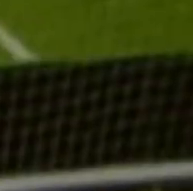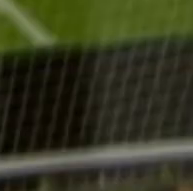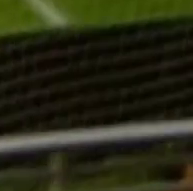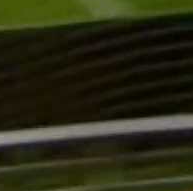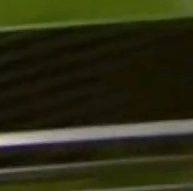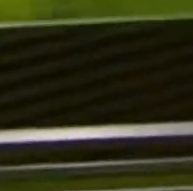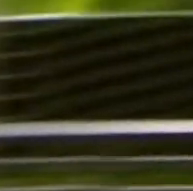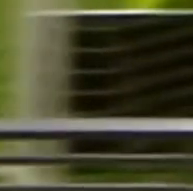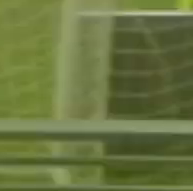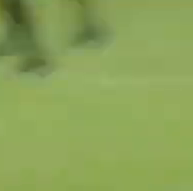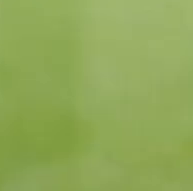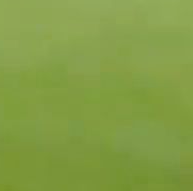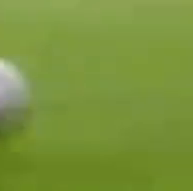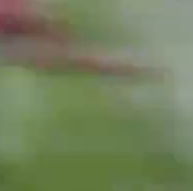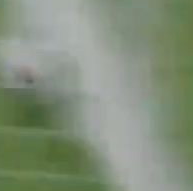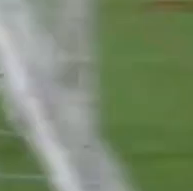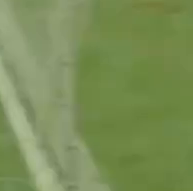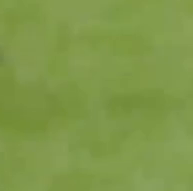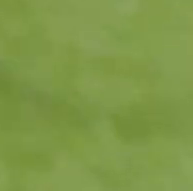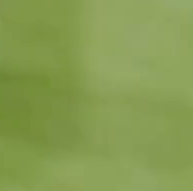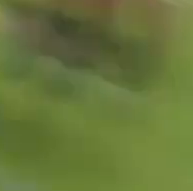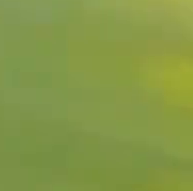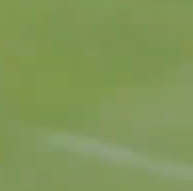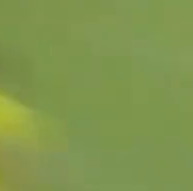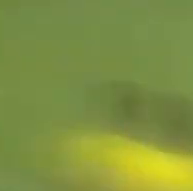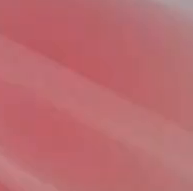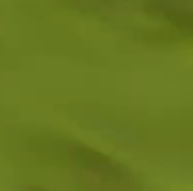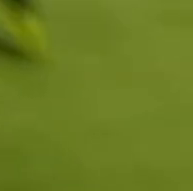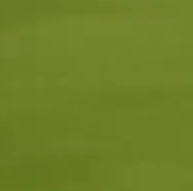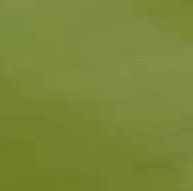ესპანეთის, უკრაინის, თურქეთის, ფიფას